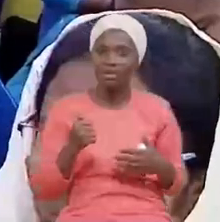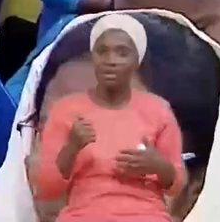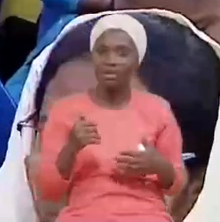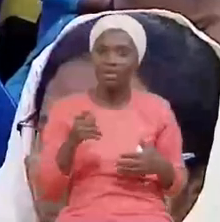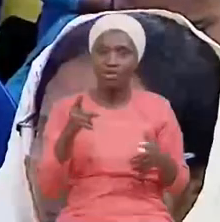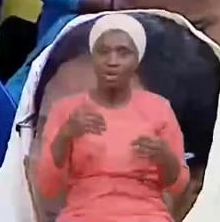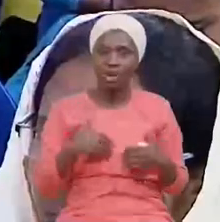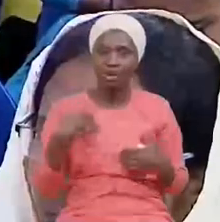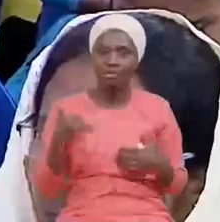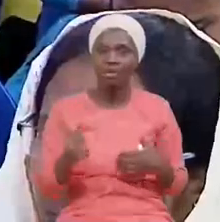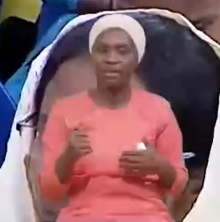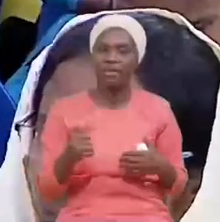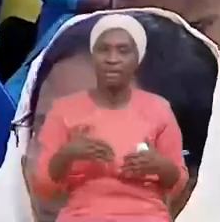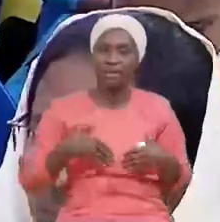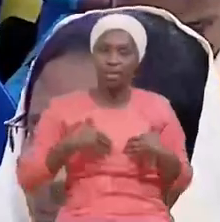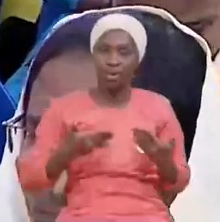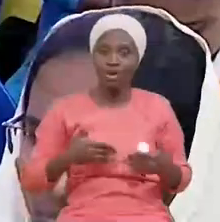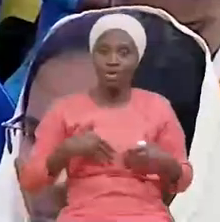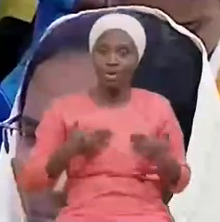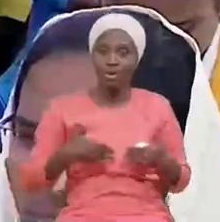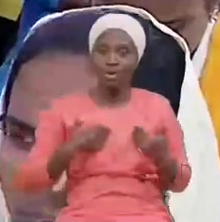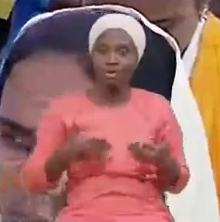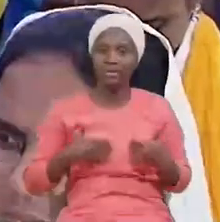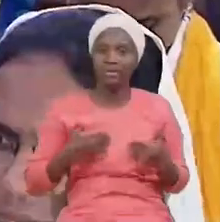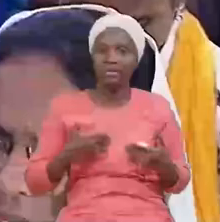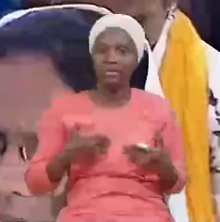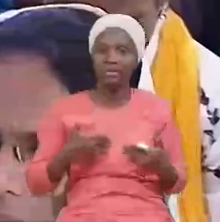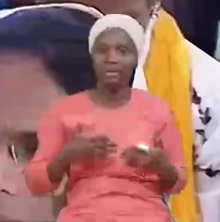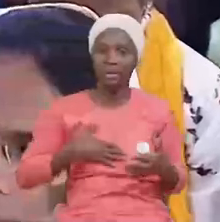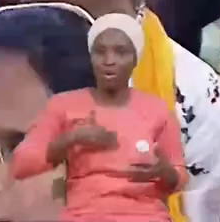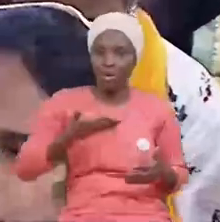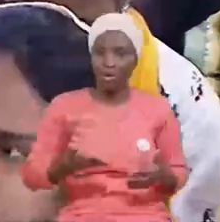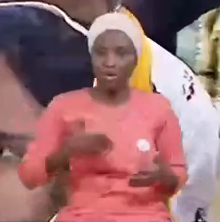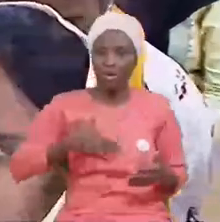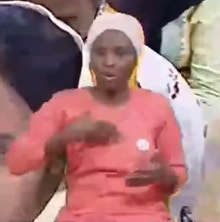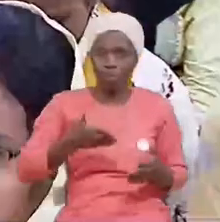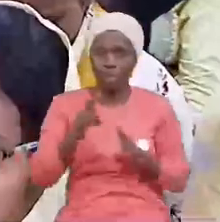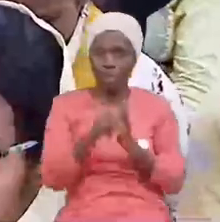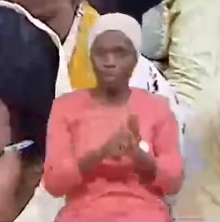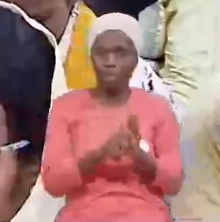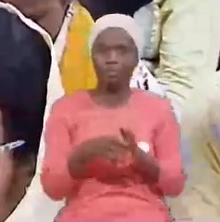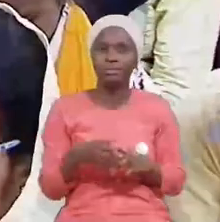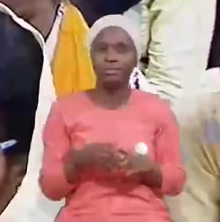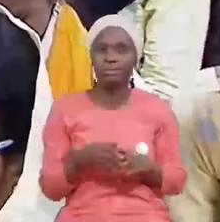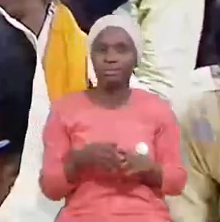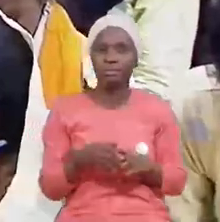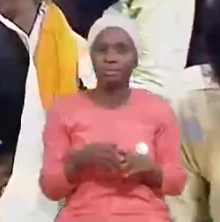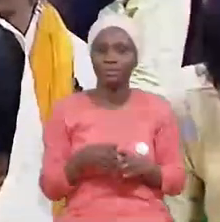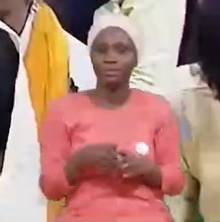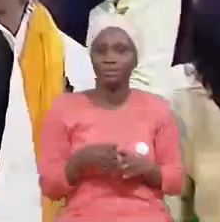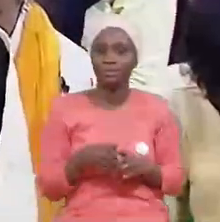Premièrement, tu as la bonne volonté de ceux qui veulent réussir. Christ est appelé merveilleux.